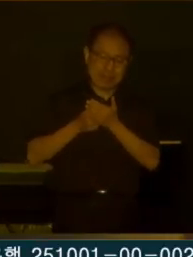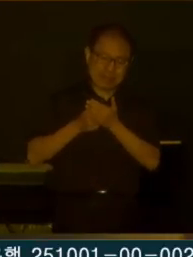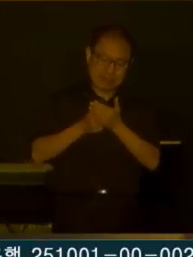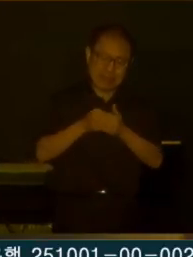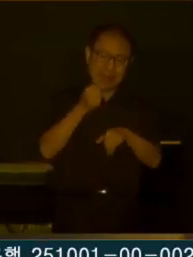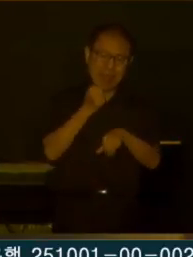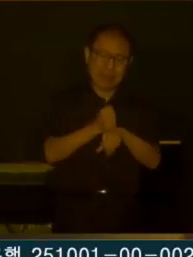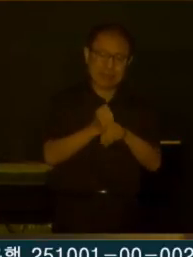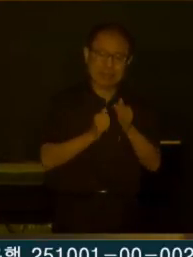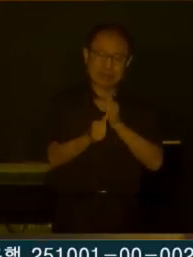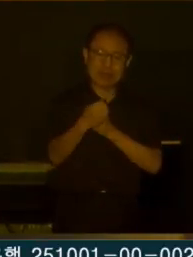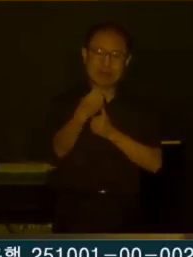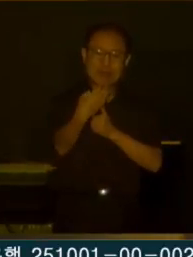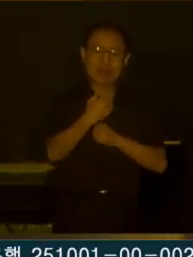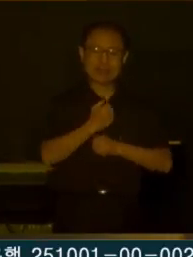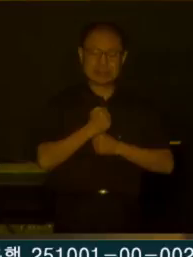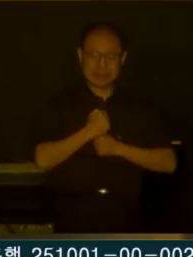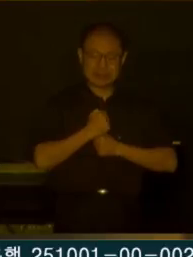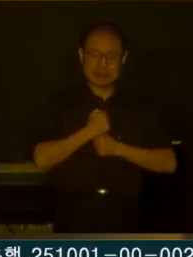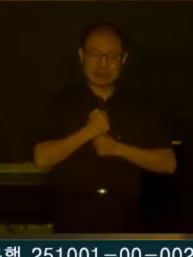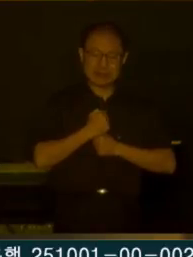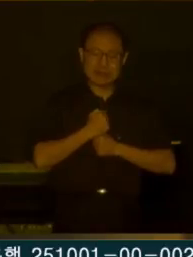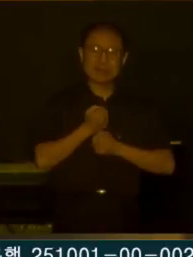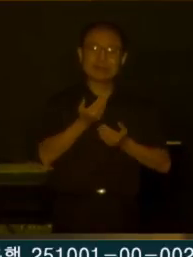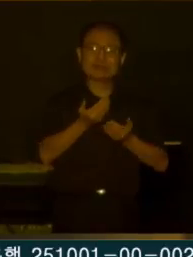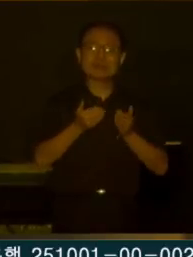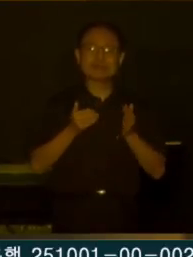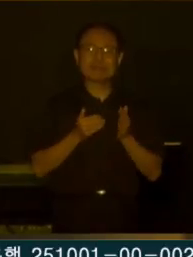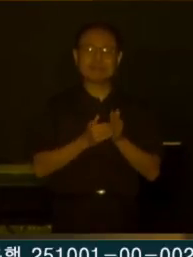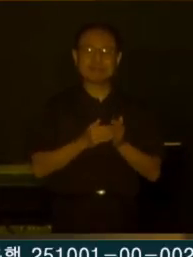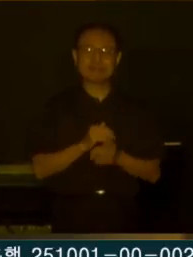뜻을 지켜주셨습니다. 그리고